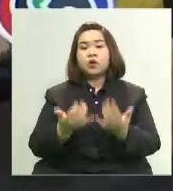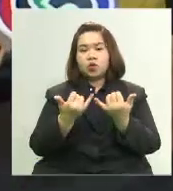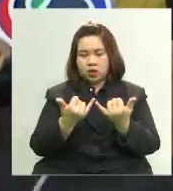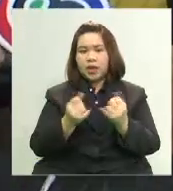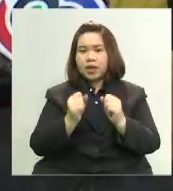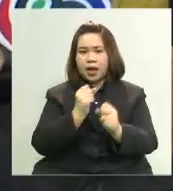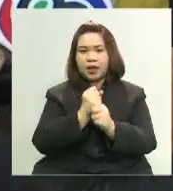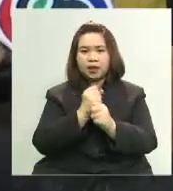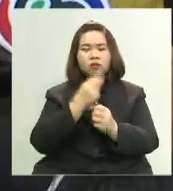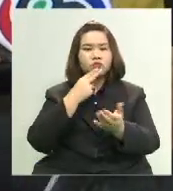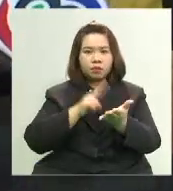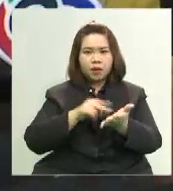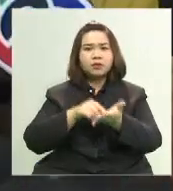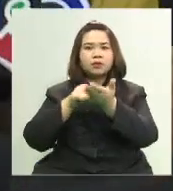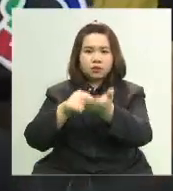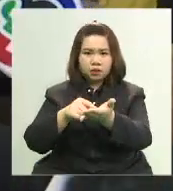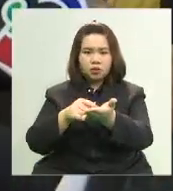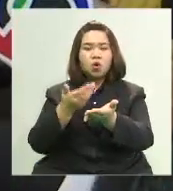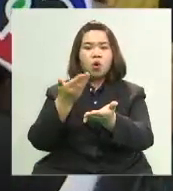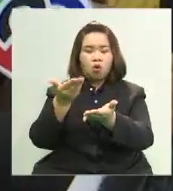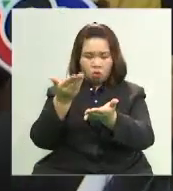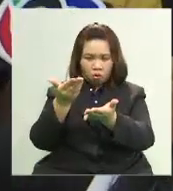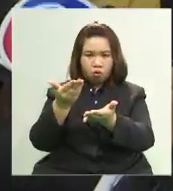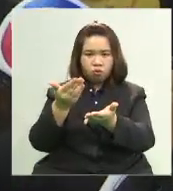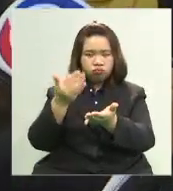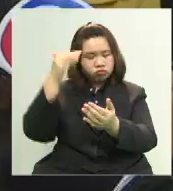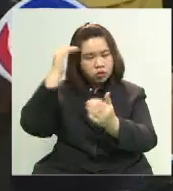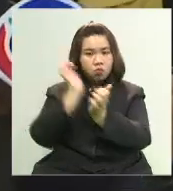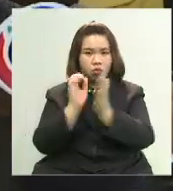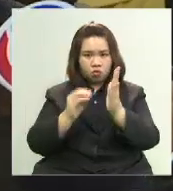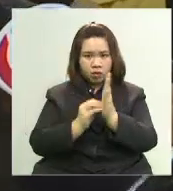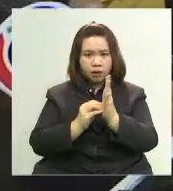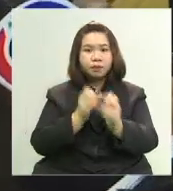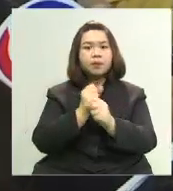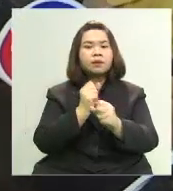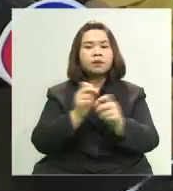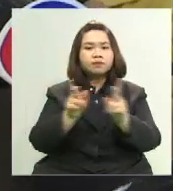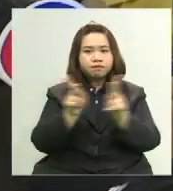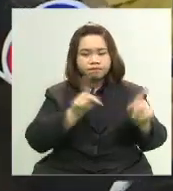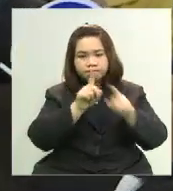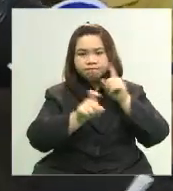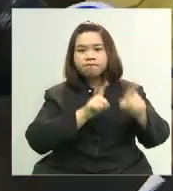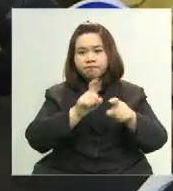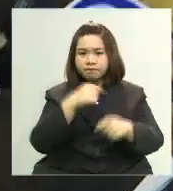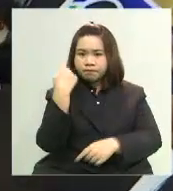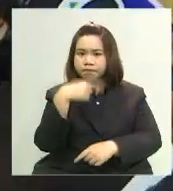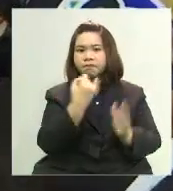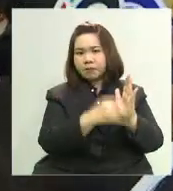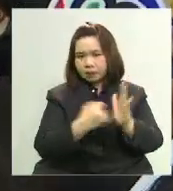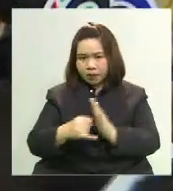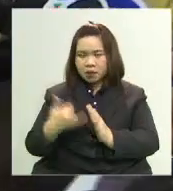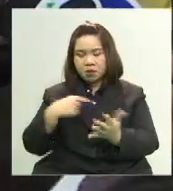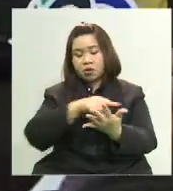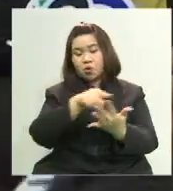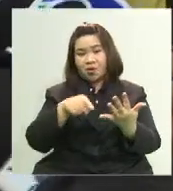างการทำหนังสือเสนอผู้บัญชาการตำรวจนครบาลให้มีการตั้งกรรมการสอบสวนผู้ที่เกี่ยวข้องขึ้นมาค่ะรวม5